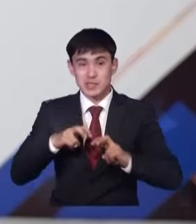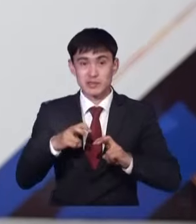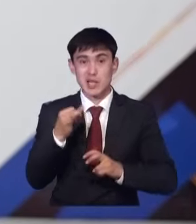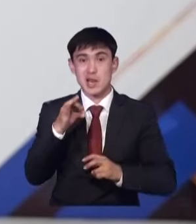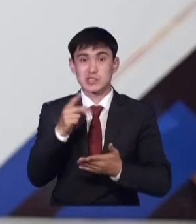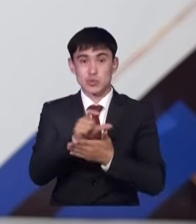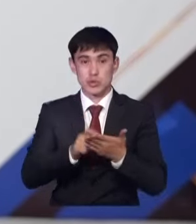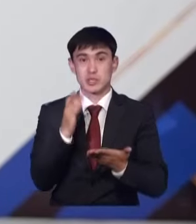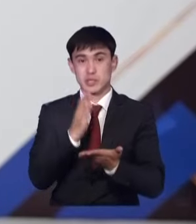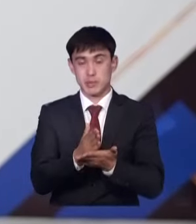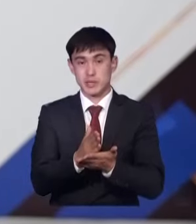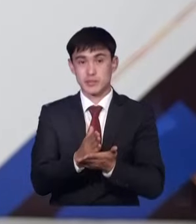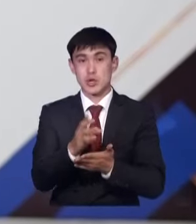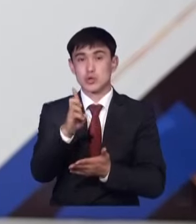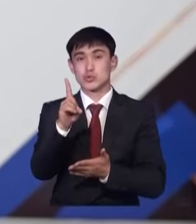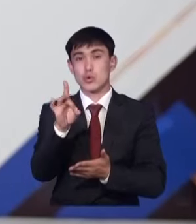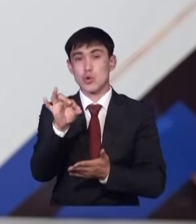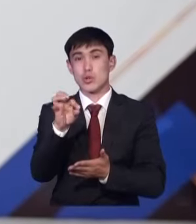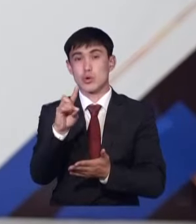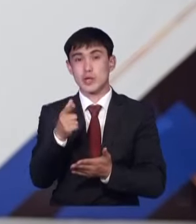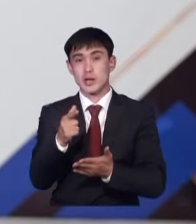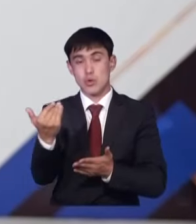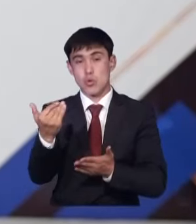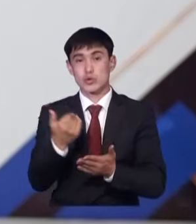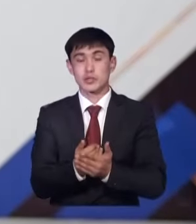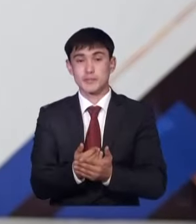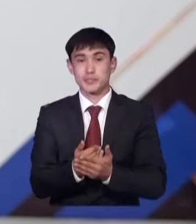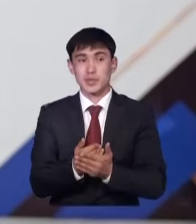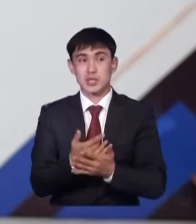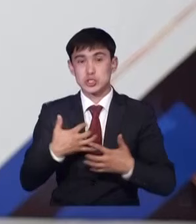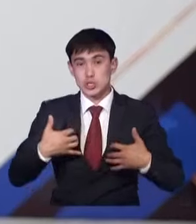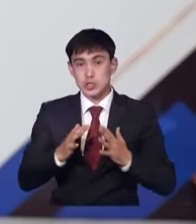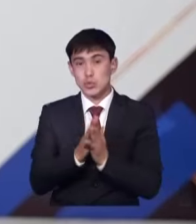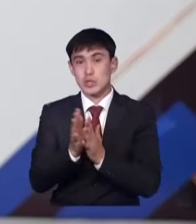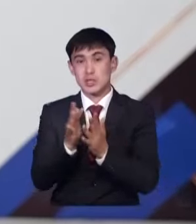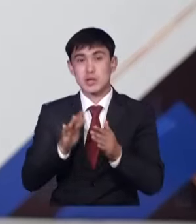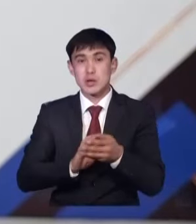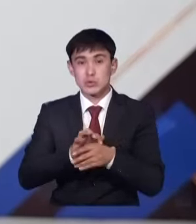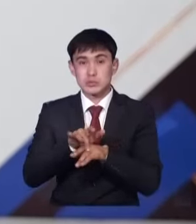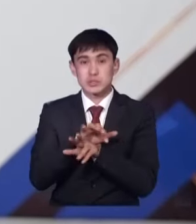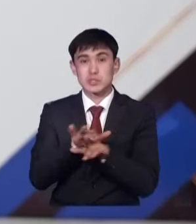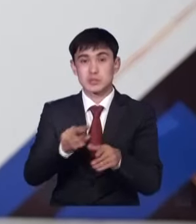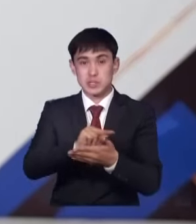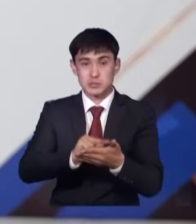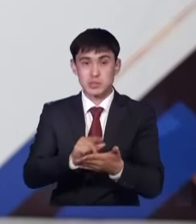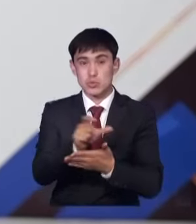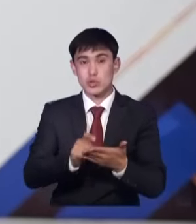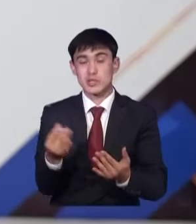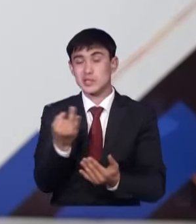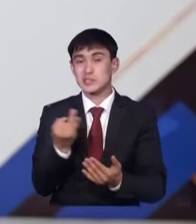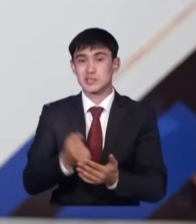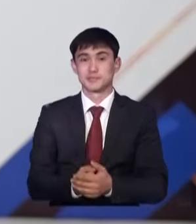Ильястың өлеңдері көмектеседі. Зоология, зоологтарға оның жануарлар құрт-құмырсқа атауына дейін жазып кеткен өлеңдері қандай